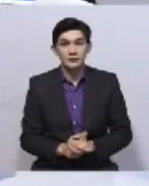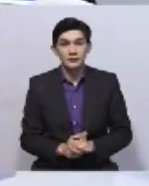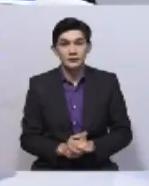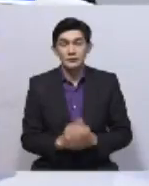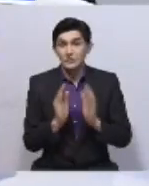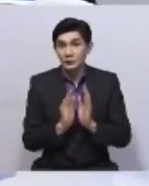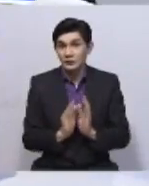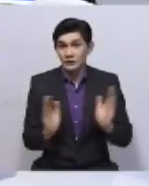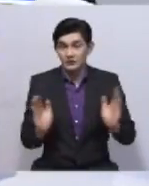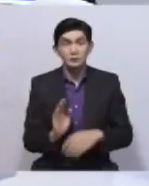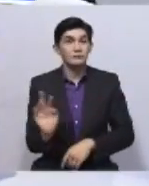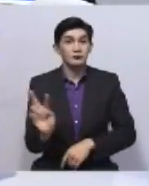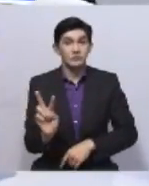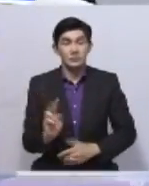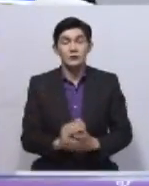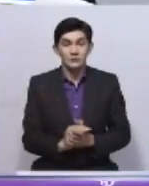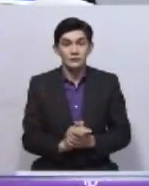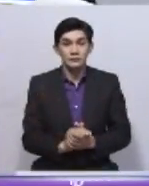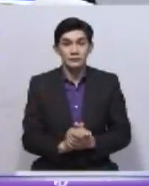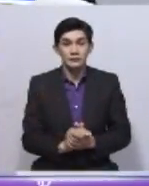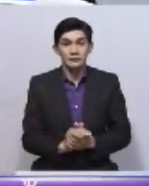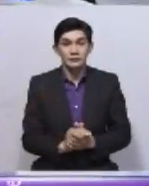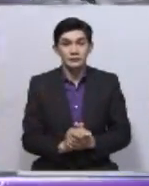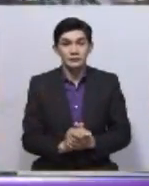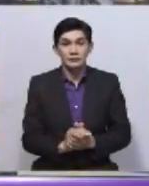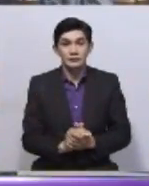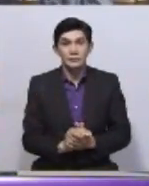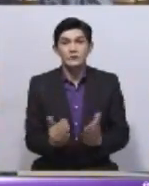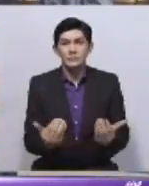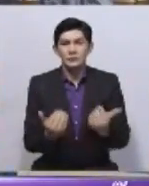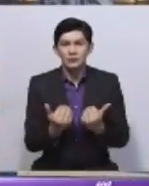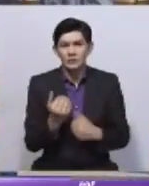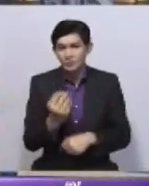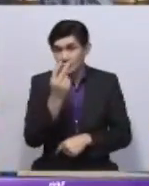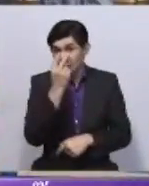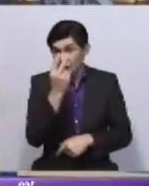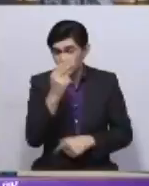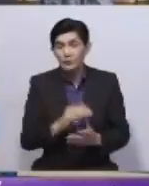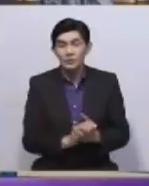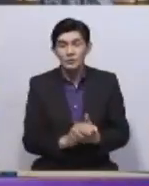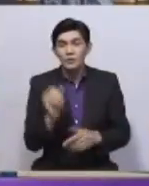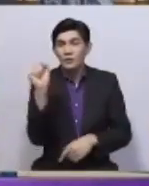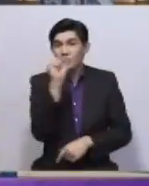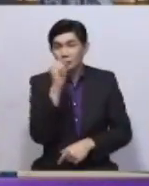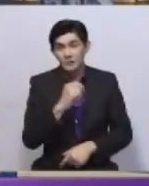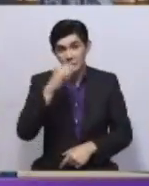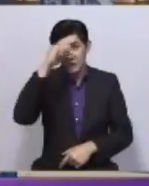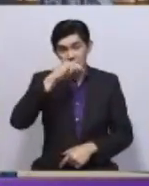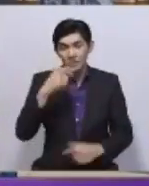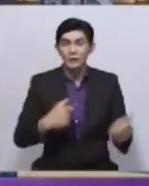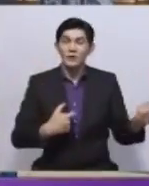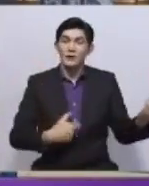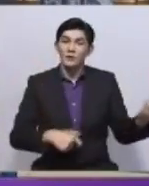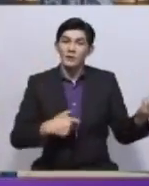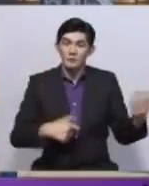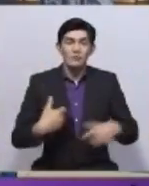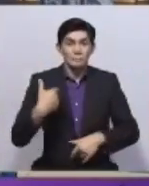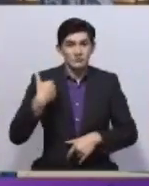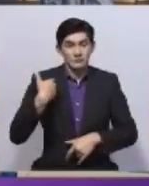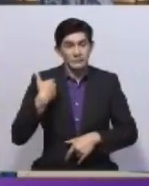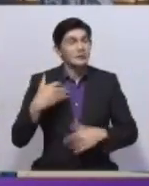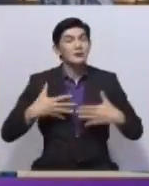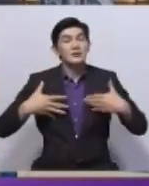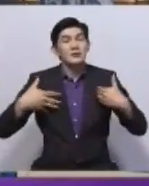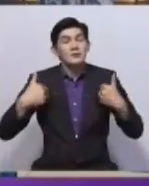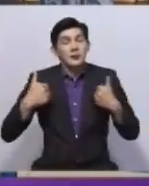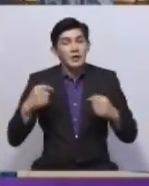ขอบคุณครับคุณสกรกฎคุณนิสาการครับพอได้ยินบรรยากาศการบรรเลงบทเพลงไทยดนตรีไทยภายในงานอุ่นไอรักคลายความหนาว